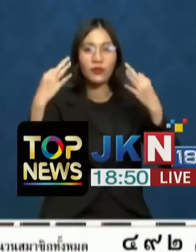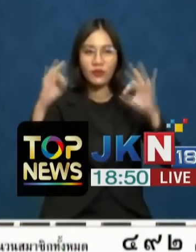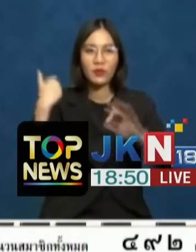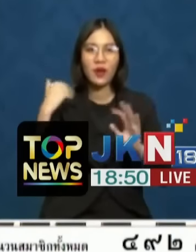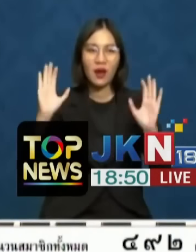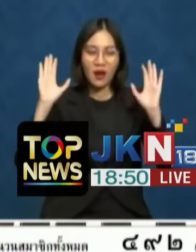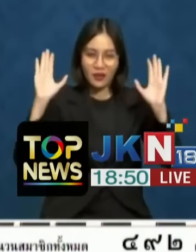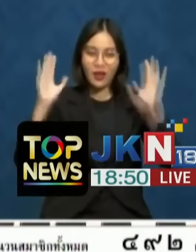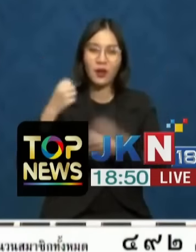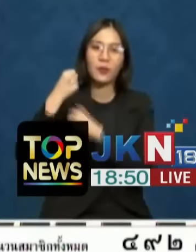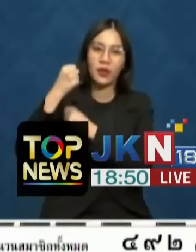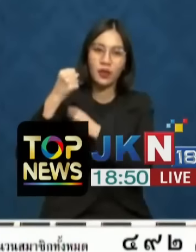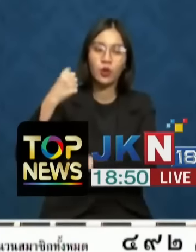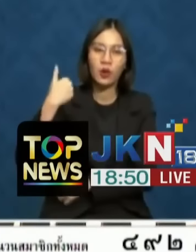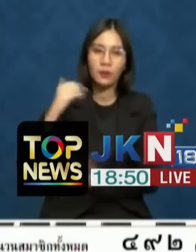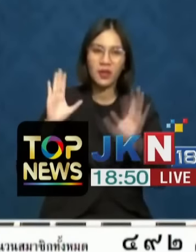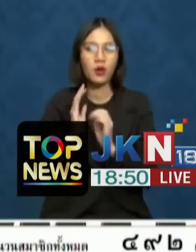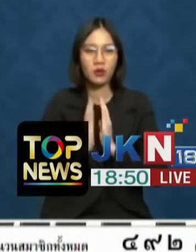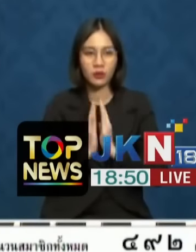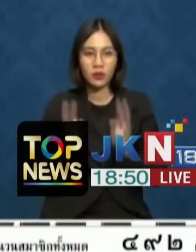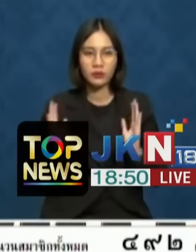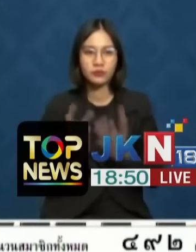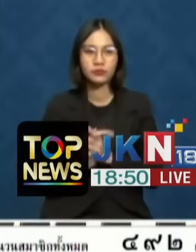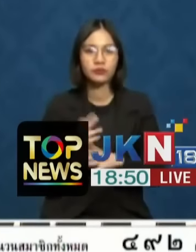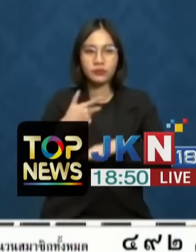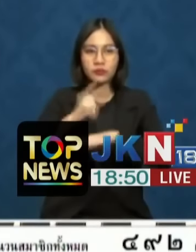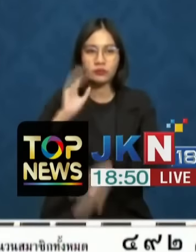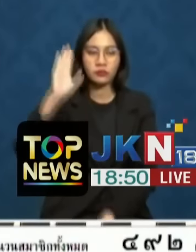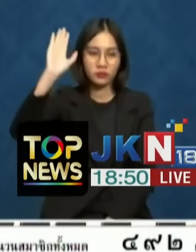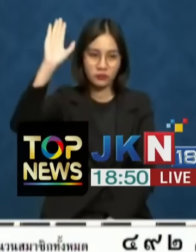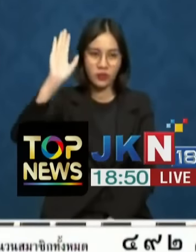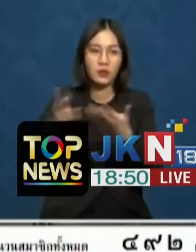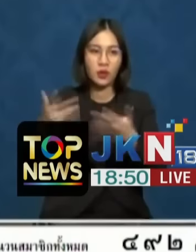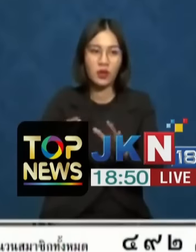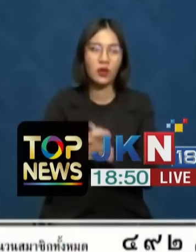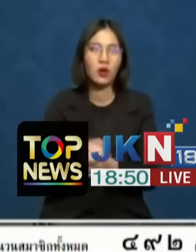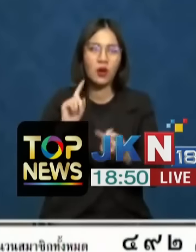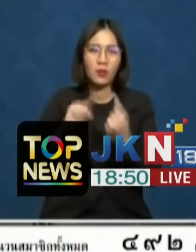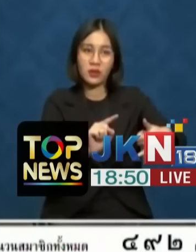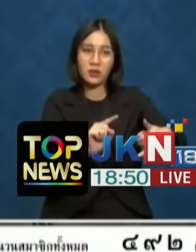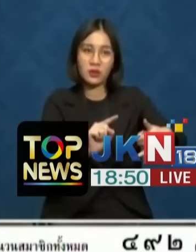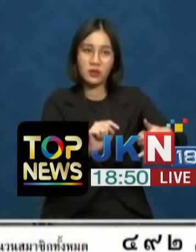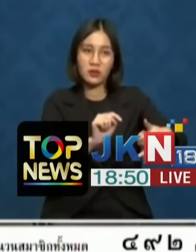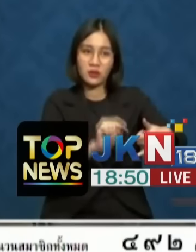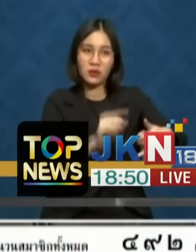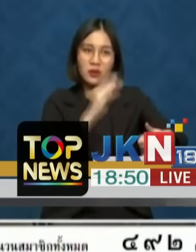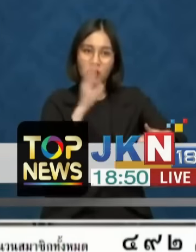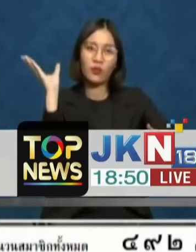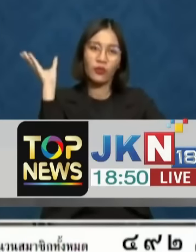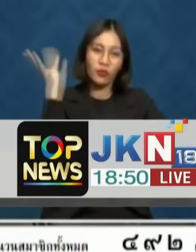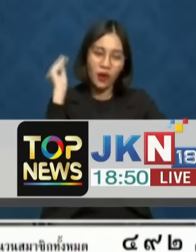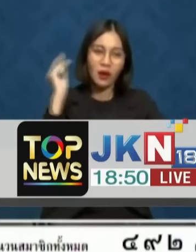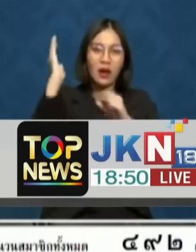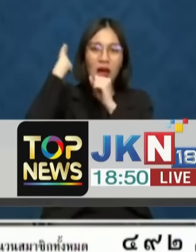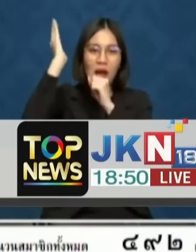จะมีการประท้วงคุณชนะครับมันไปไกลฮะ ท่านประธานครับท่านประธานวินิจฉัยแล้วนะครับเพื่อนสมาชิกคนนี้ฮะถ้าเท่าที่ผมฟังนี่คืออภิปร